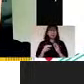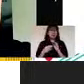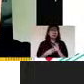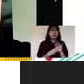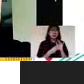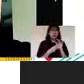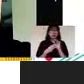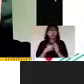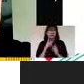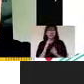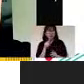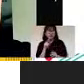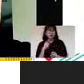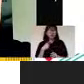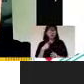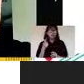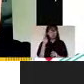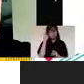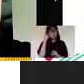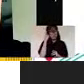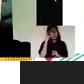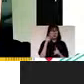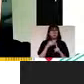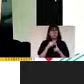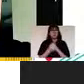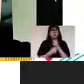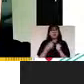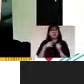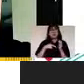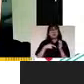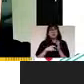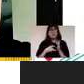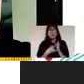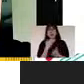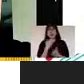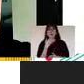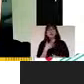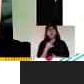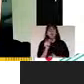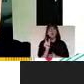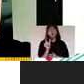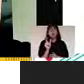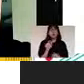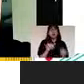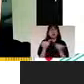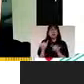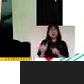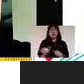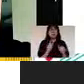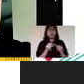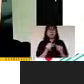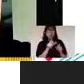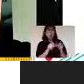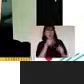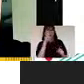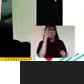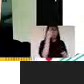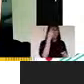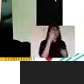perusahaan teknologi itu memiliki kepentingan yang sama dengan pemerintah, dengan regulator, dengan DPR,